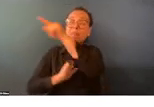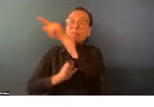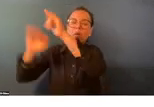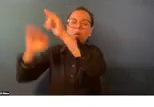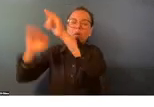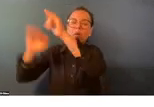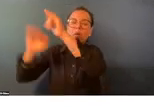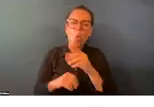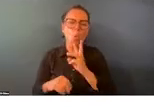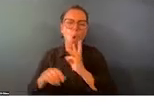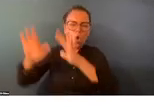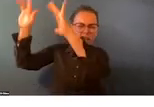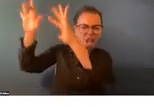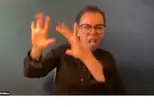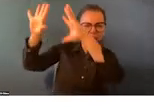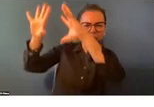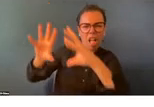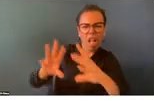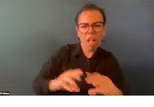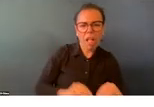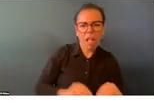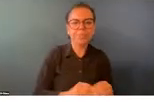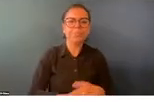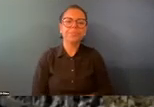различным ущербам. Next slide.